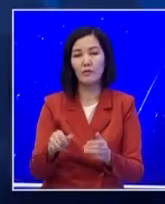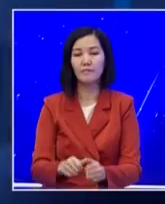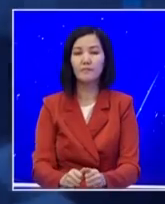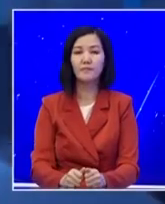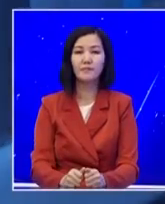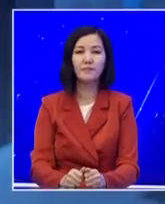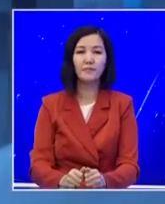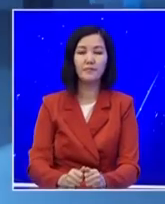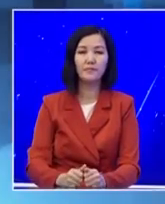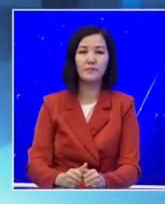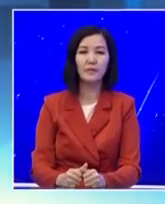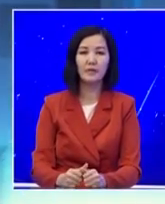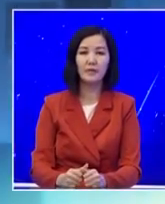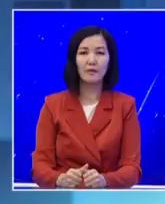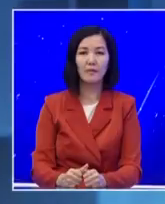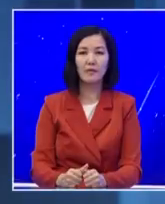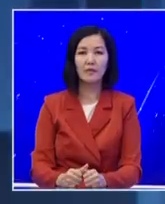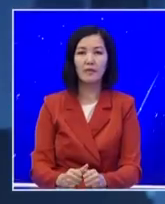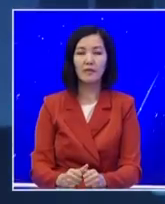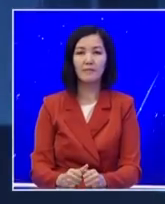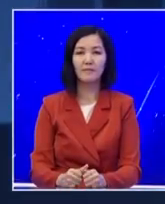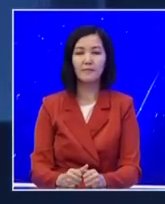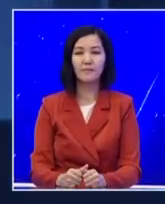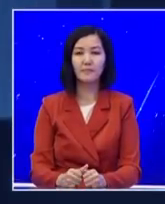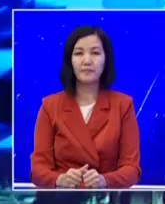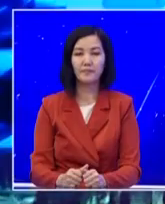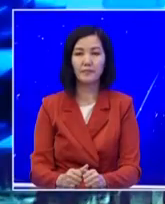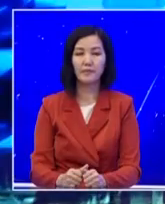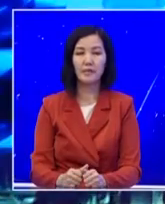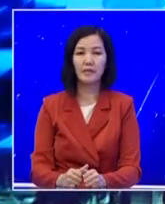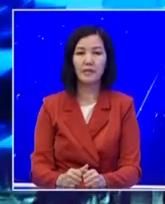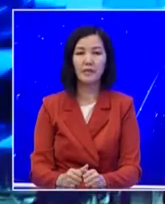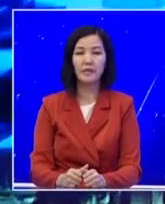Еламан Раймбеков, Ася Дюсенбек, Иран Дюсен, телеканал РТСУ.